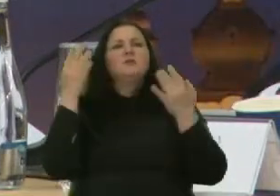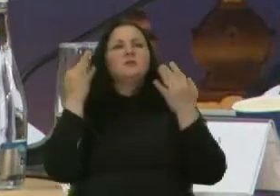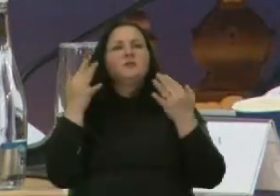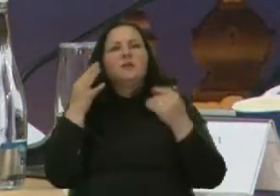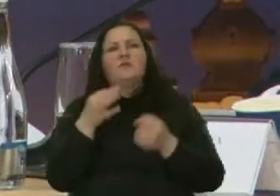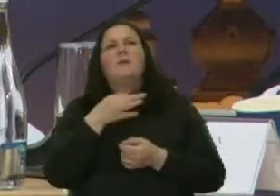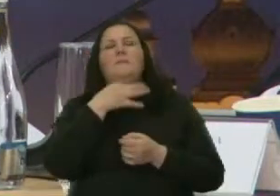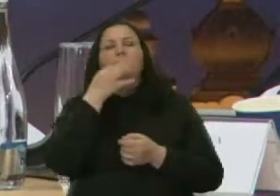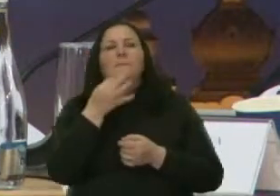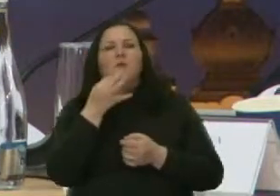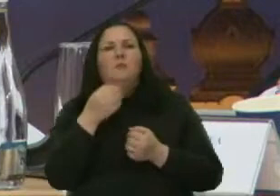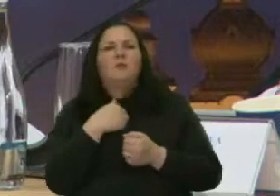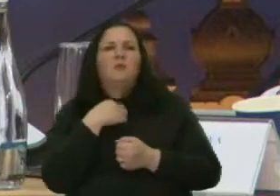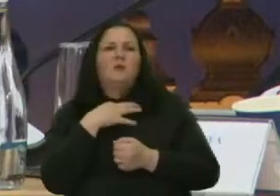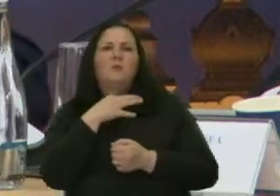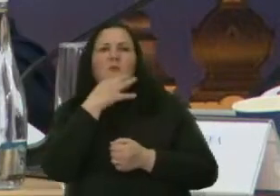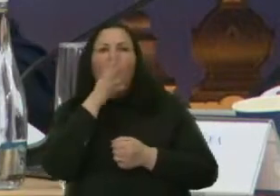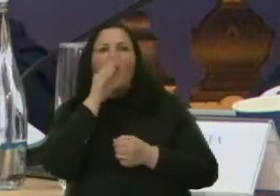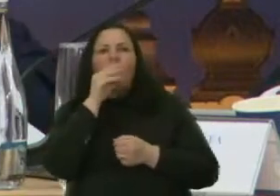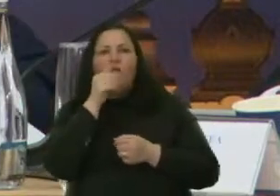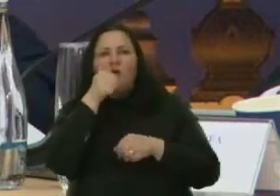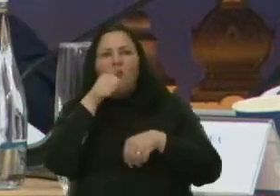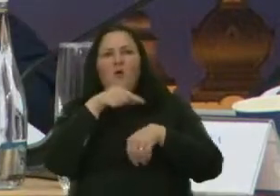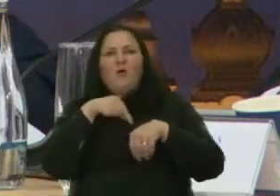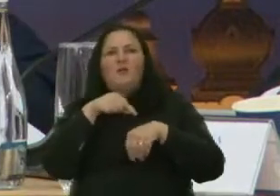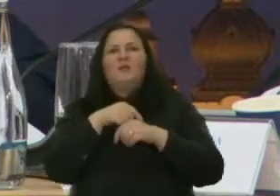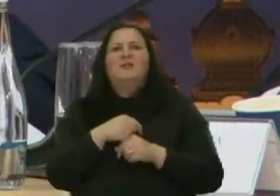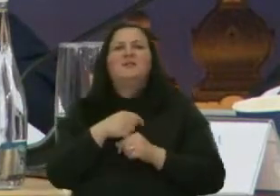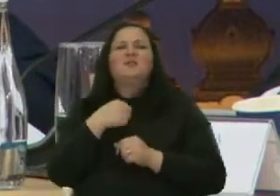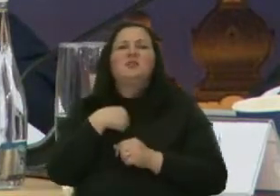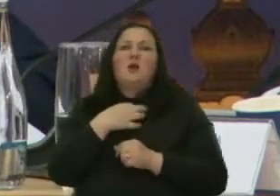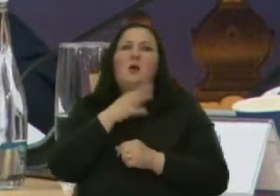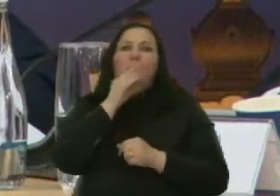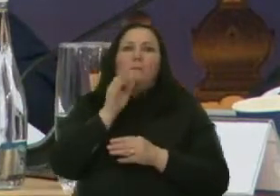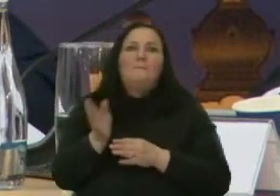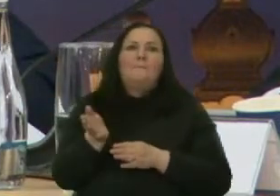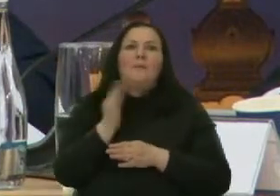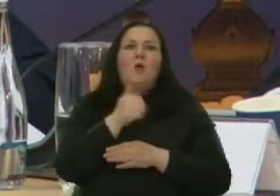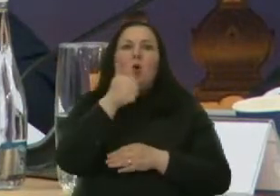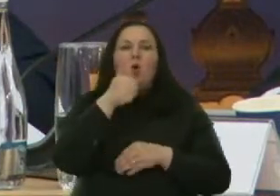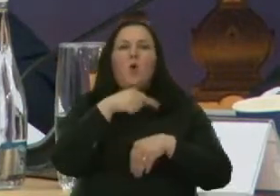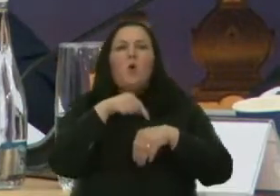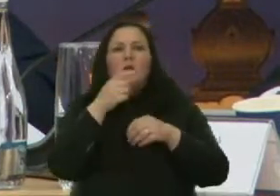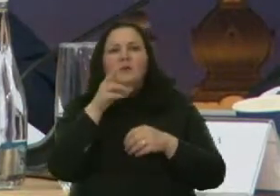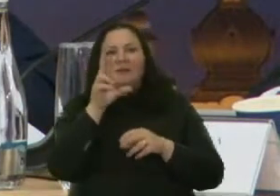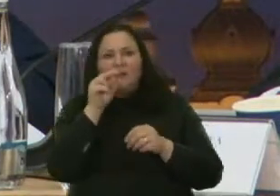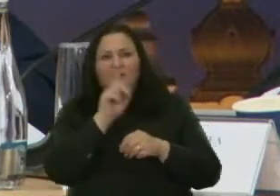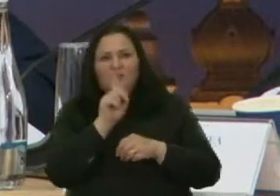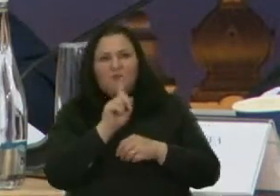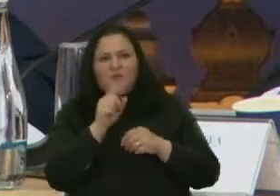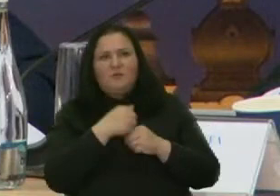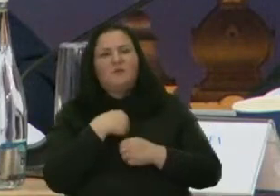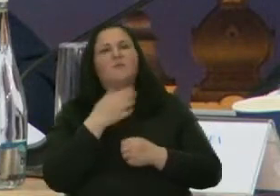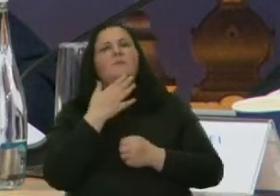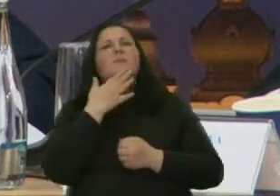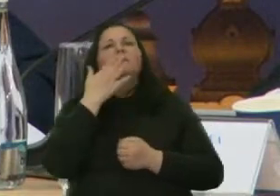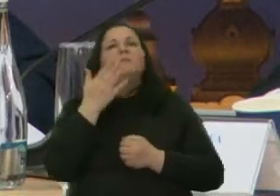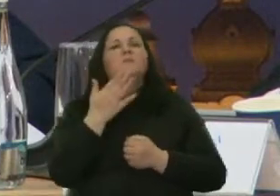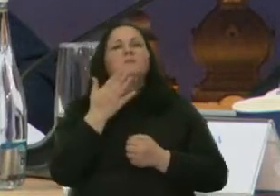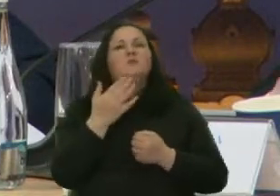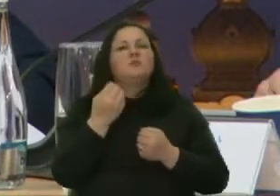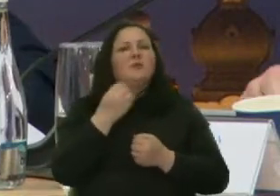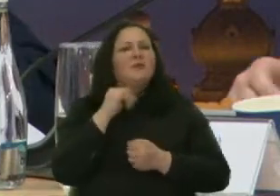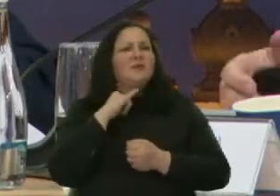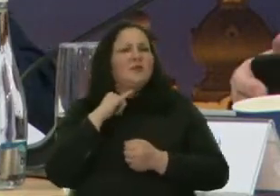propuneri dar mi am propus să vorbesc cu ora și am vorbit o or 30 de minute Dar am vrut să vorbesc pentru a vă mulțumi pentru interesul pe care Arătați pentru acest